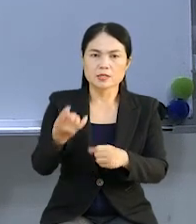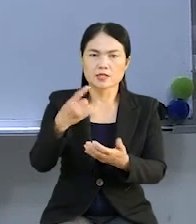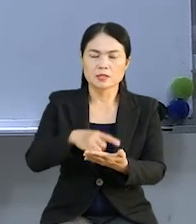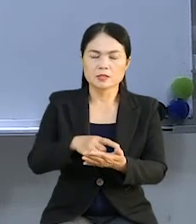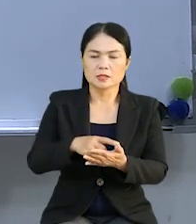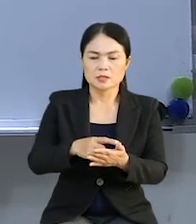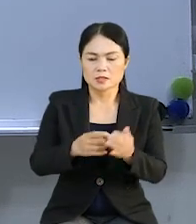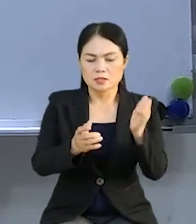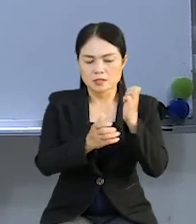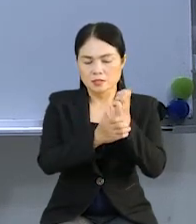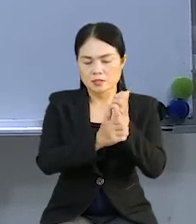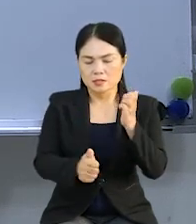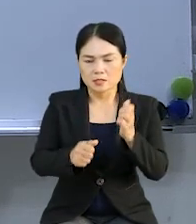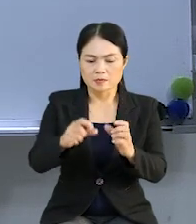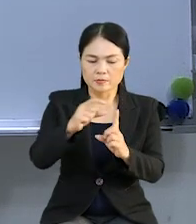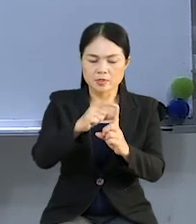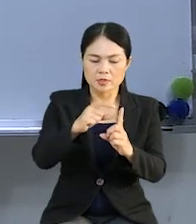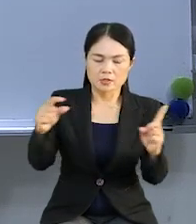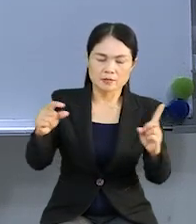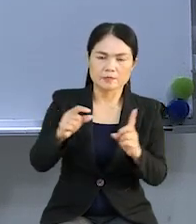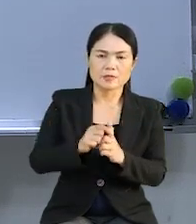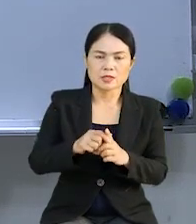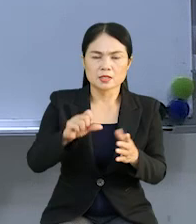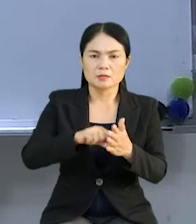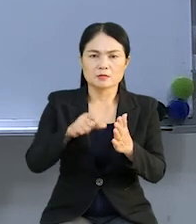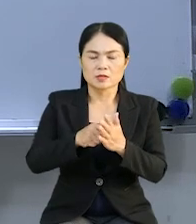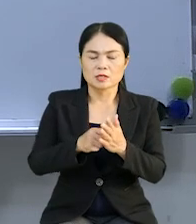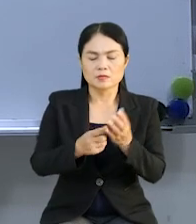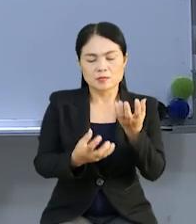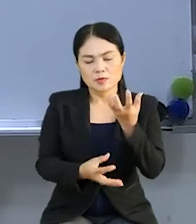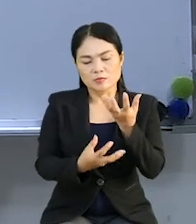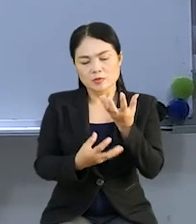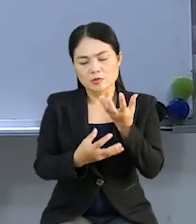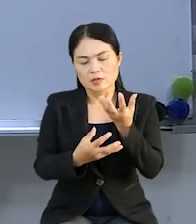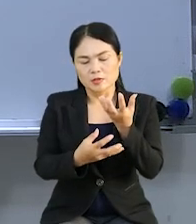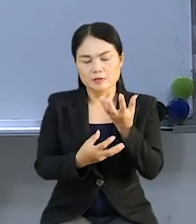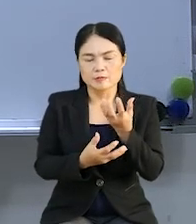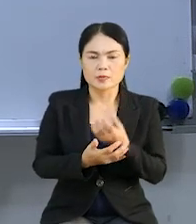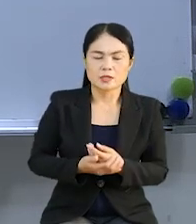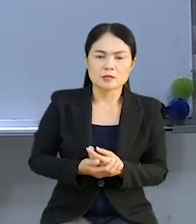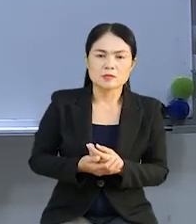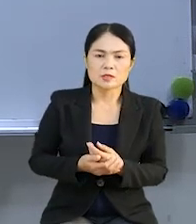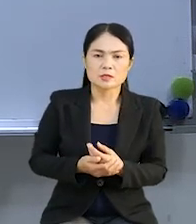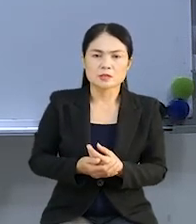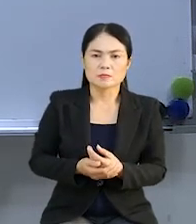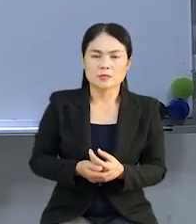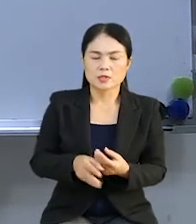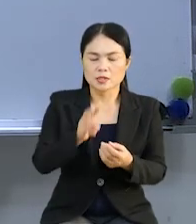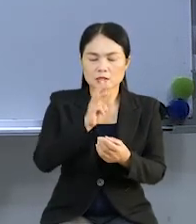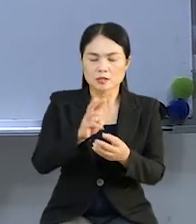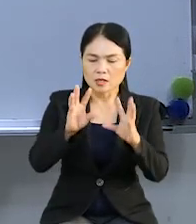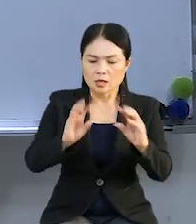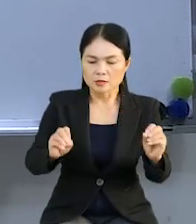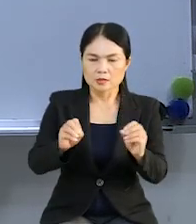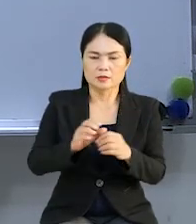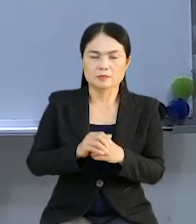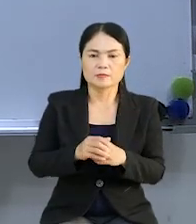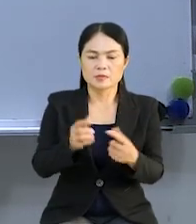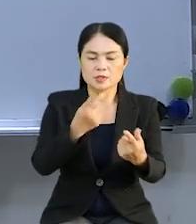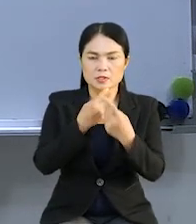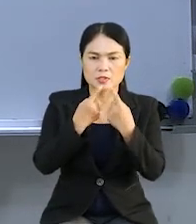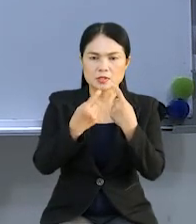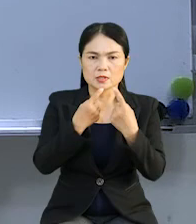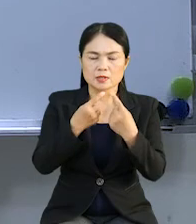ចំរាញ់ថ្នាក់ពាក្យជាកិរិយាសព្ទមានន័យថារំងាស់សំរែងឲ្យដាច់ទឹកចរចាថ្នា